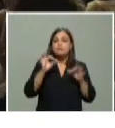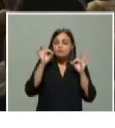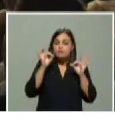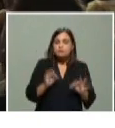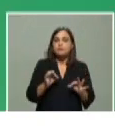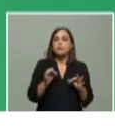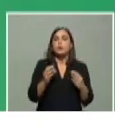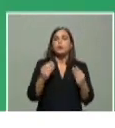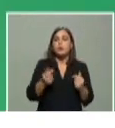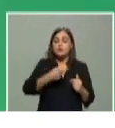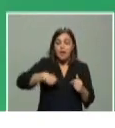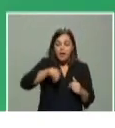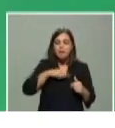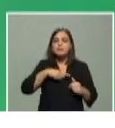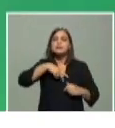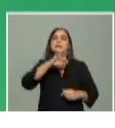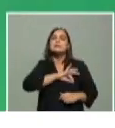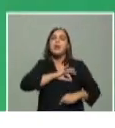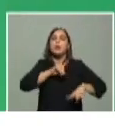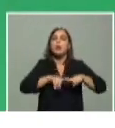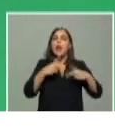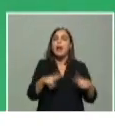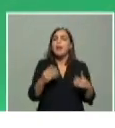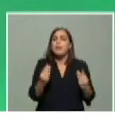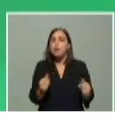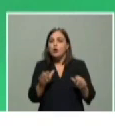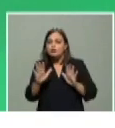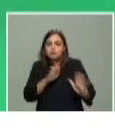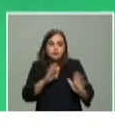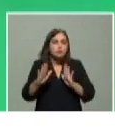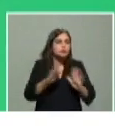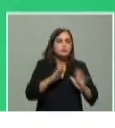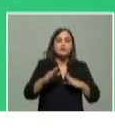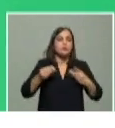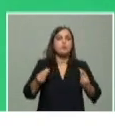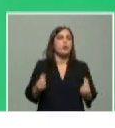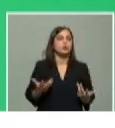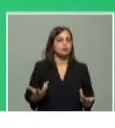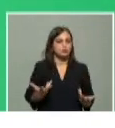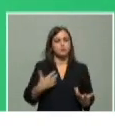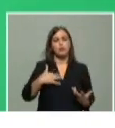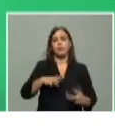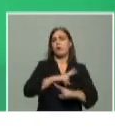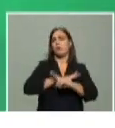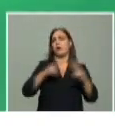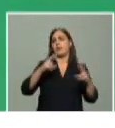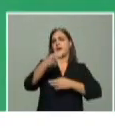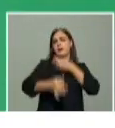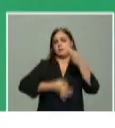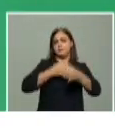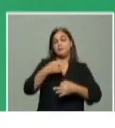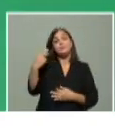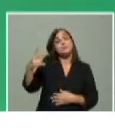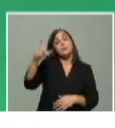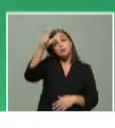Νέας Δημοκρατίας και ΠΑΣΟΚ έχει κλείσει οριστικά, αντιλαμβάνομαι. Με αυτά τα δεδομένα δεν μπορεί να συνεργαστεί κανείς. Εγώ θεωρώ ότι τίποτα δεν έχει κλείσει